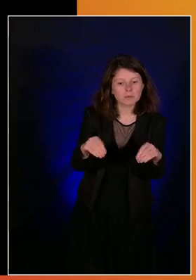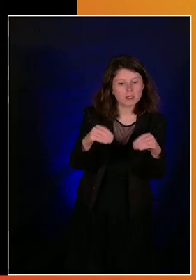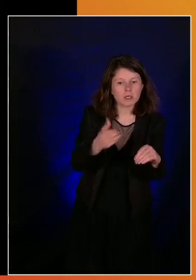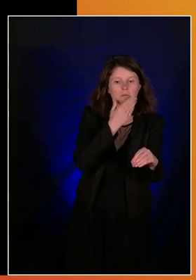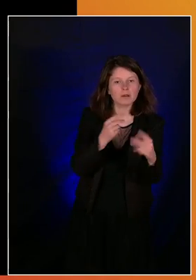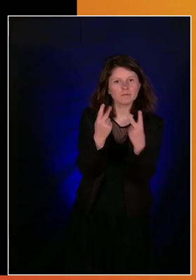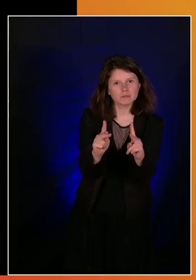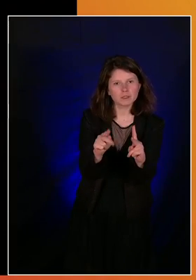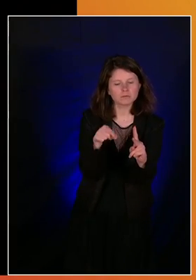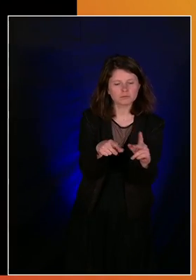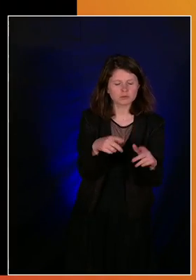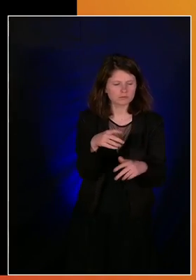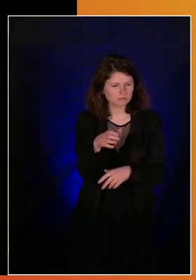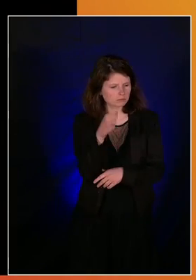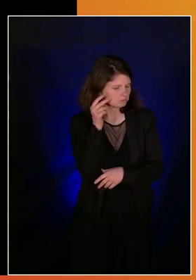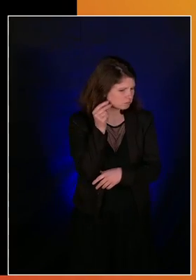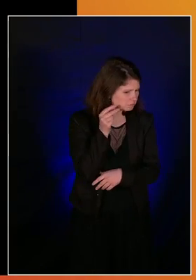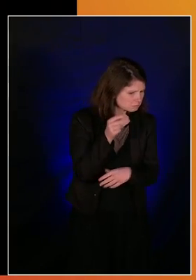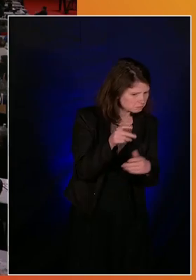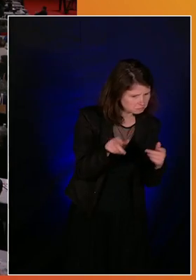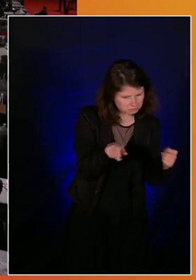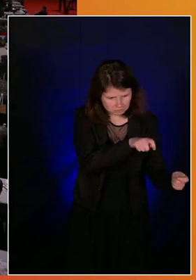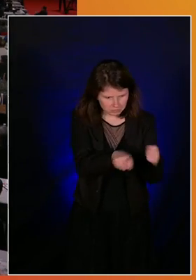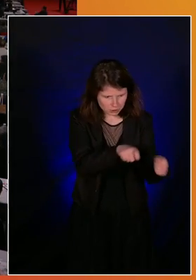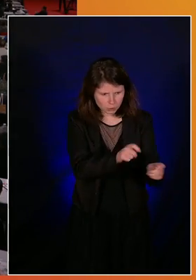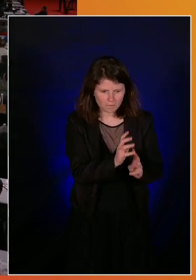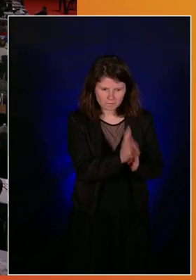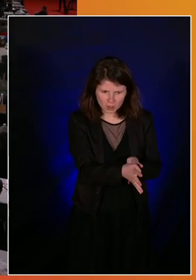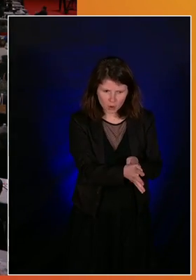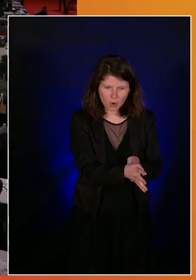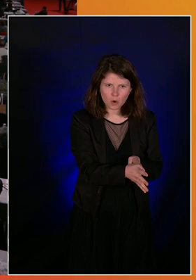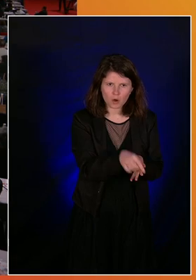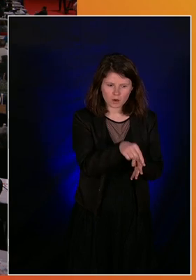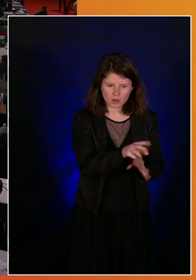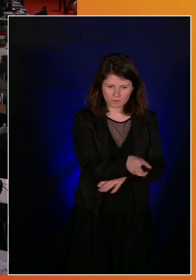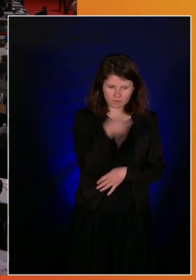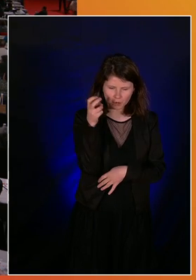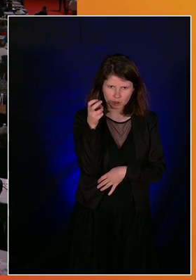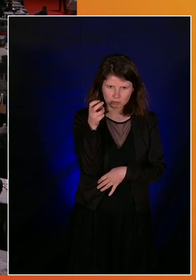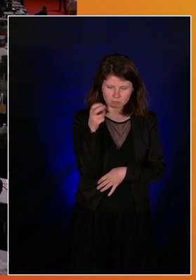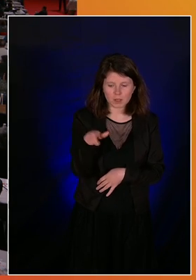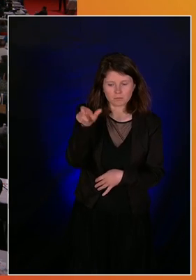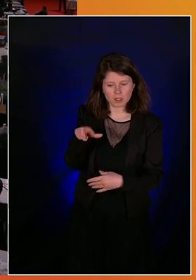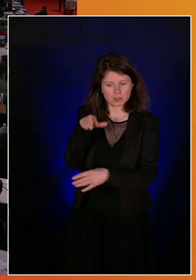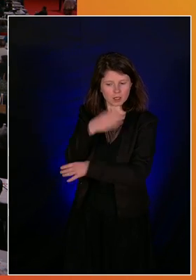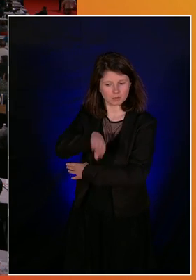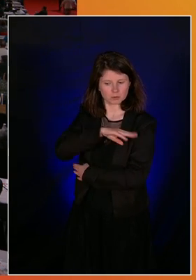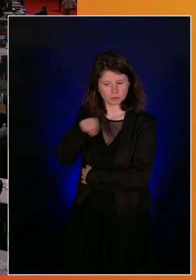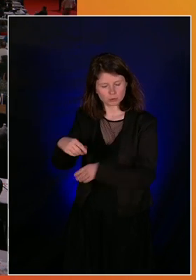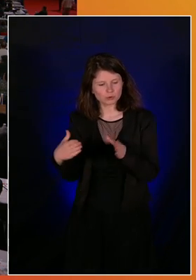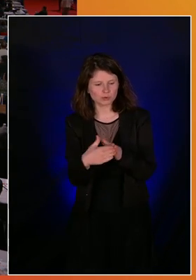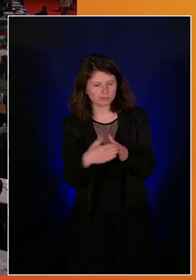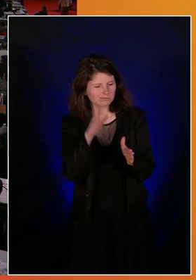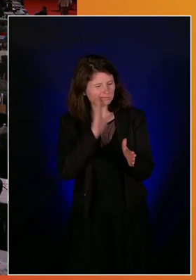vélocargo qui aurait été volé et le responsable demandait au livreur de rembourser 5000 €.